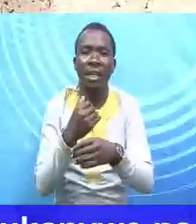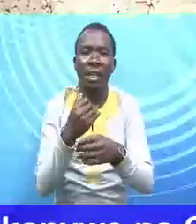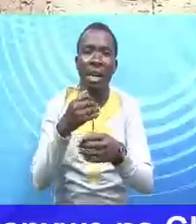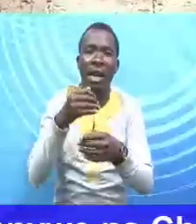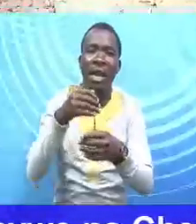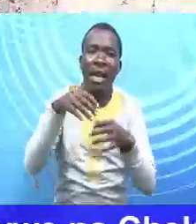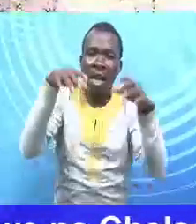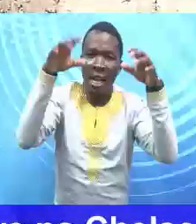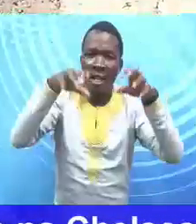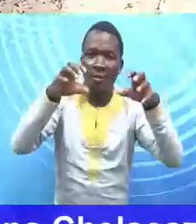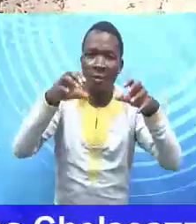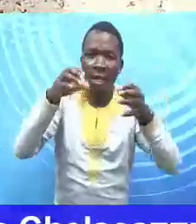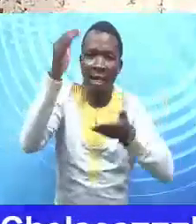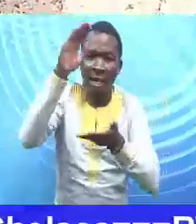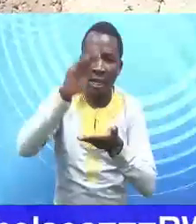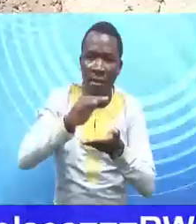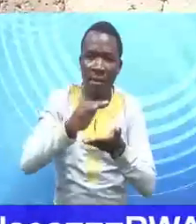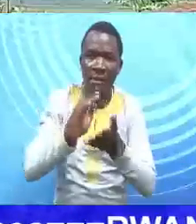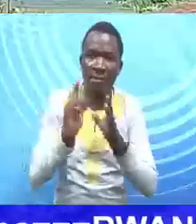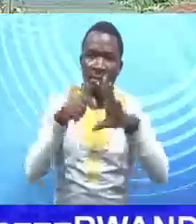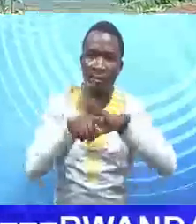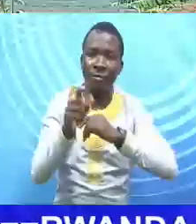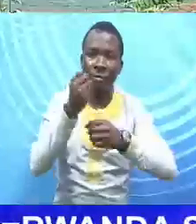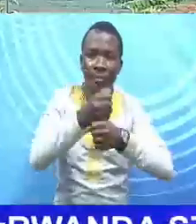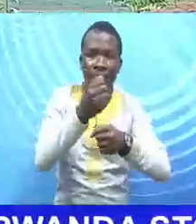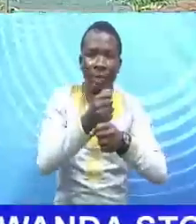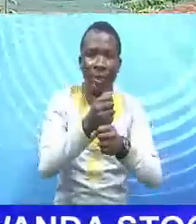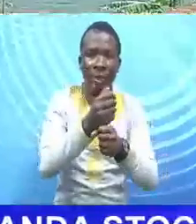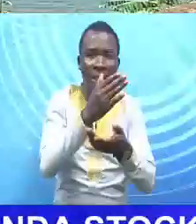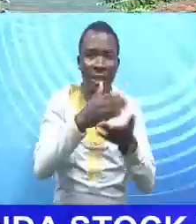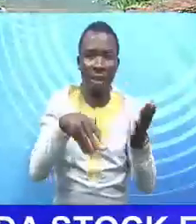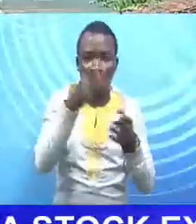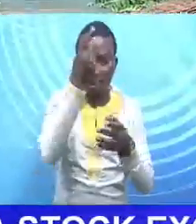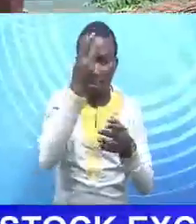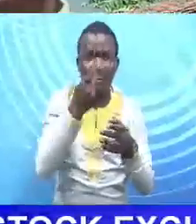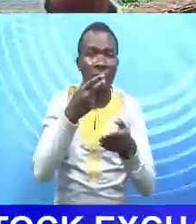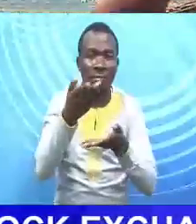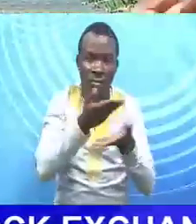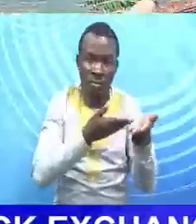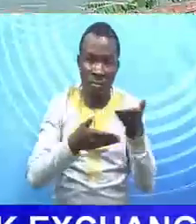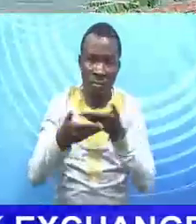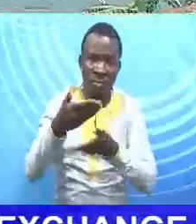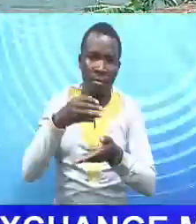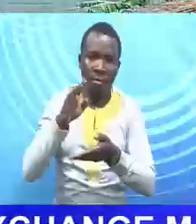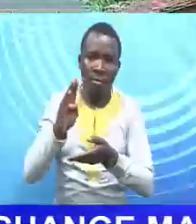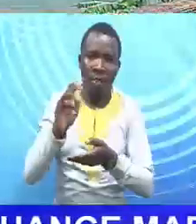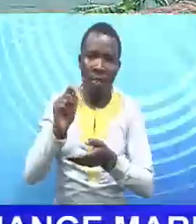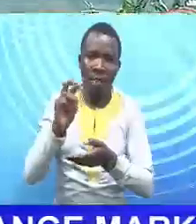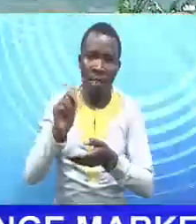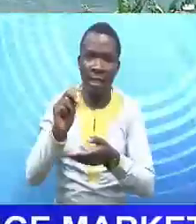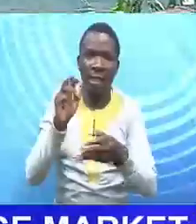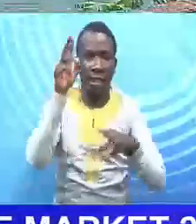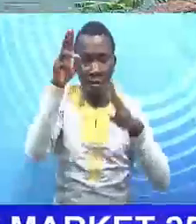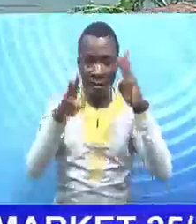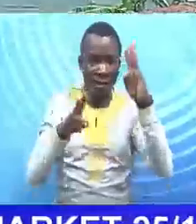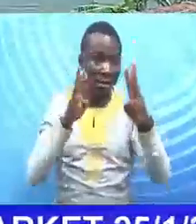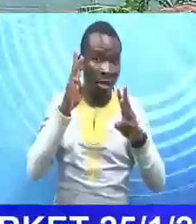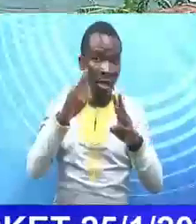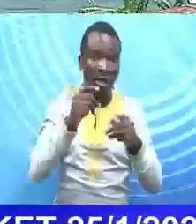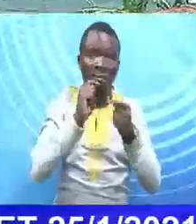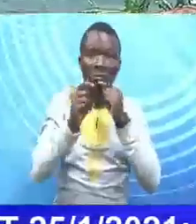bahita bajya mu bukabuka bakaburangiza none uko banyabagendwa bamwe mu babyeyi baganiriye na BTN TV ku mpungenge umunyamakuru yabagaragarije